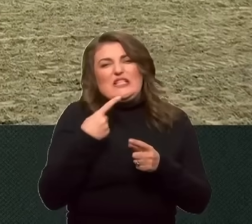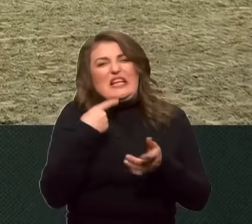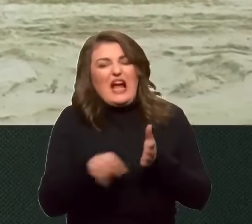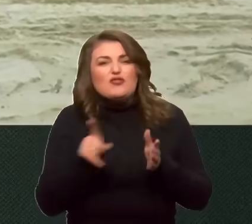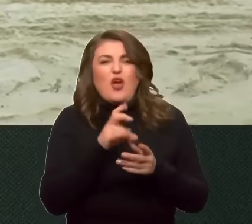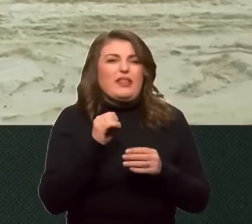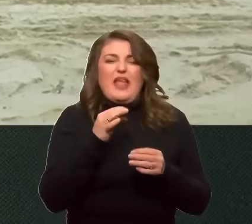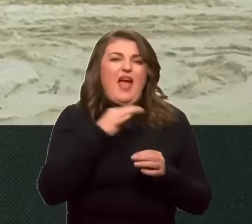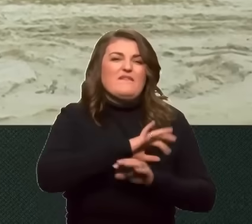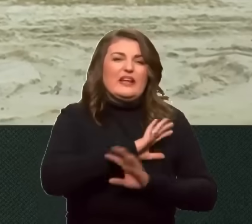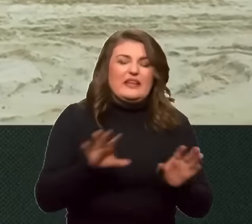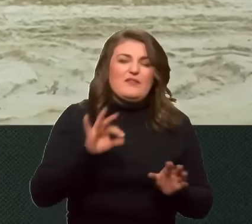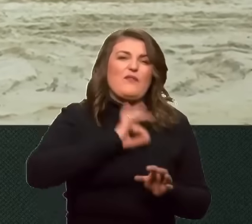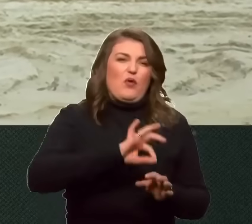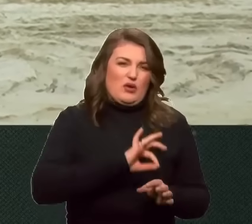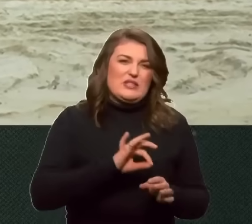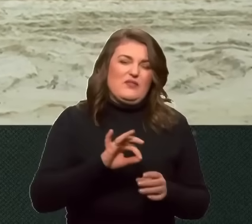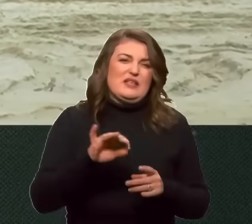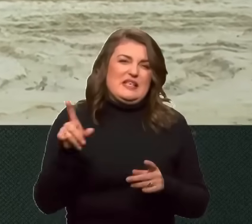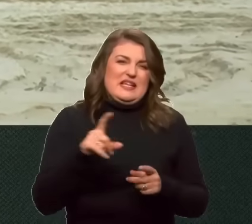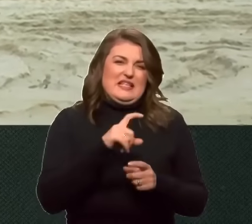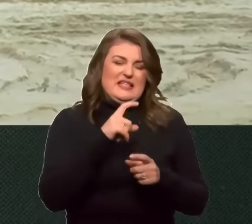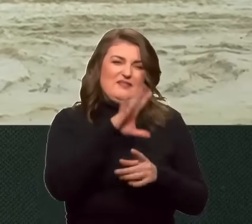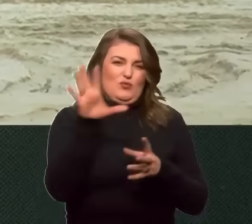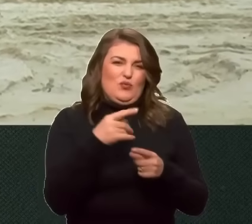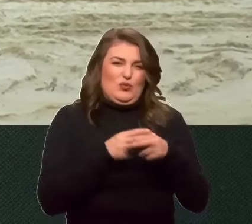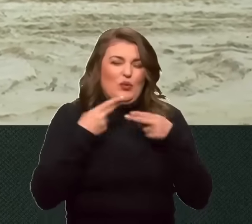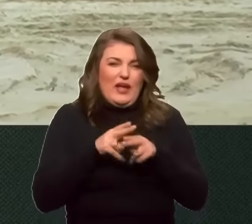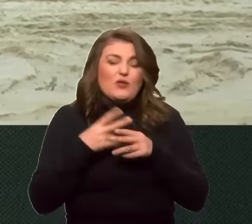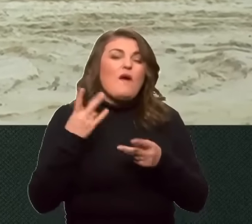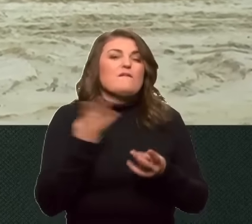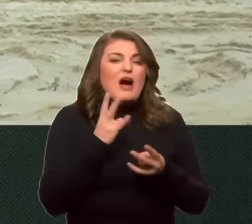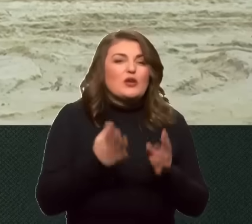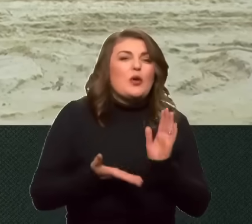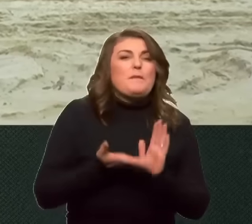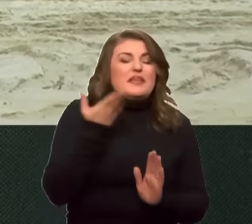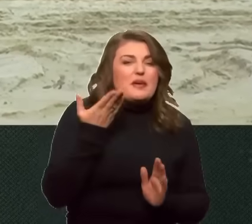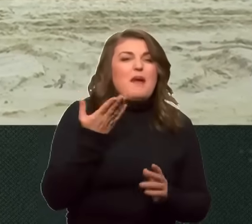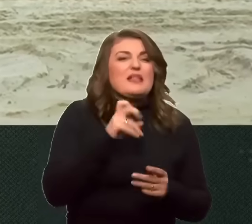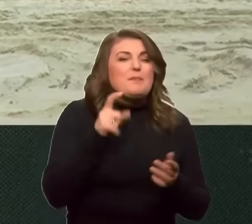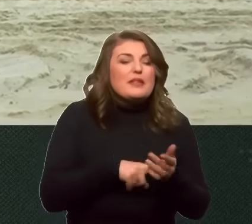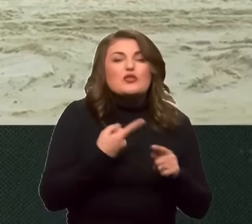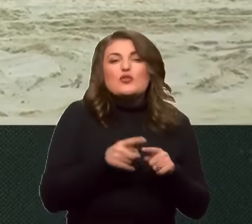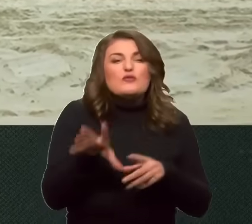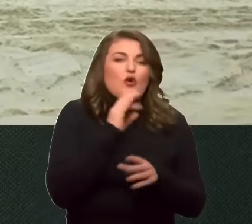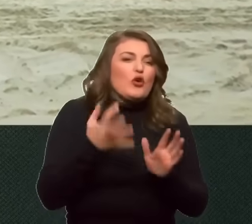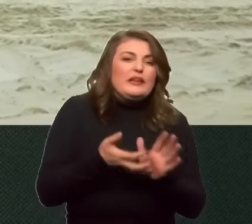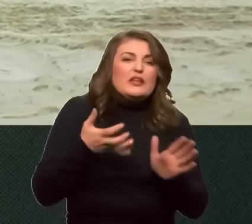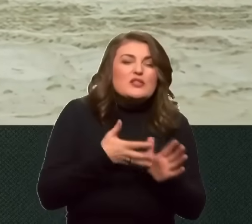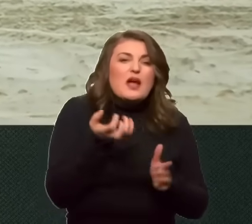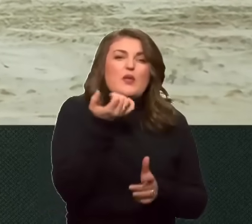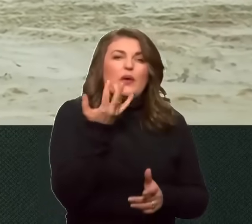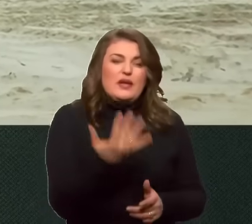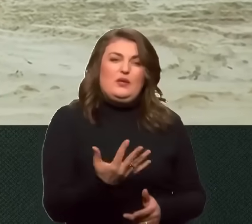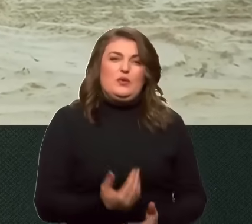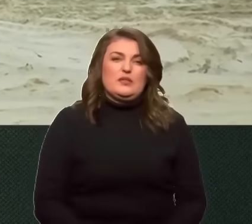української бронетехніки є недоречними. Варто піднімати питання її недостатності, недостатньої